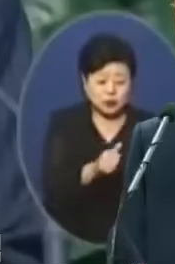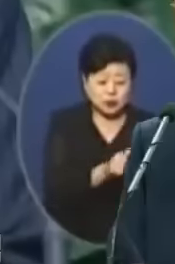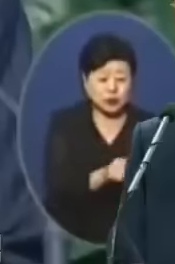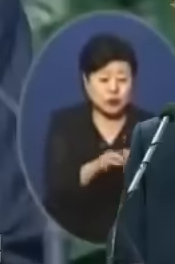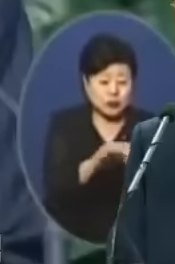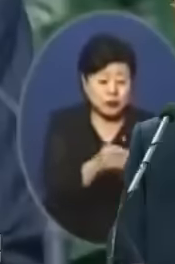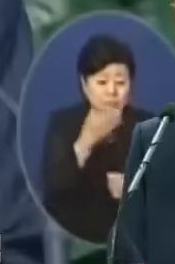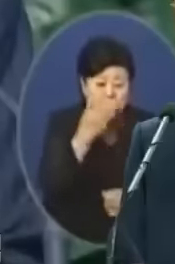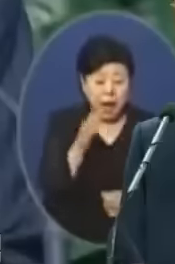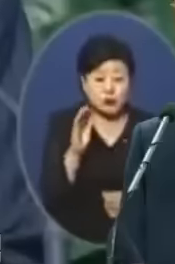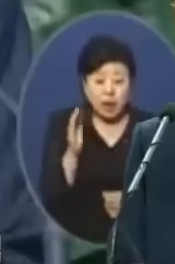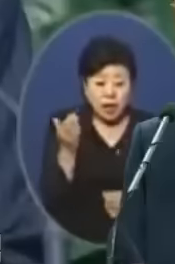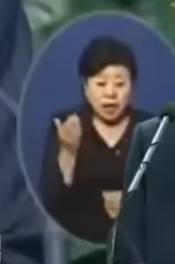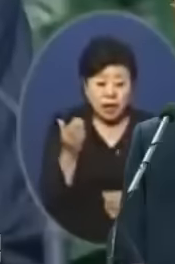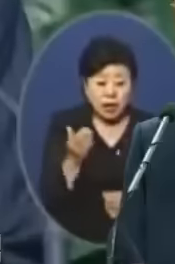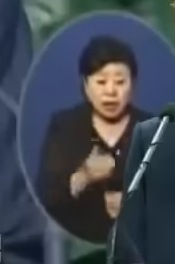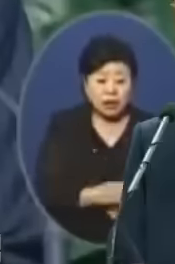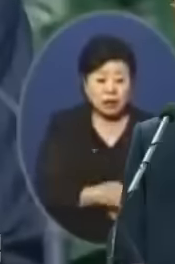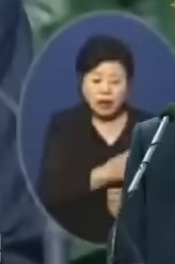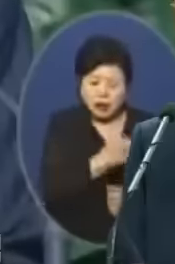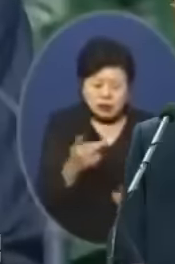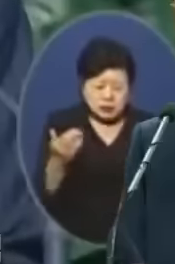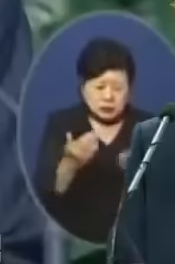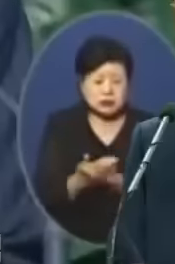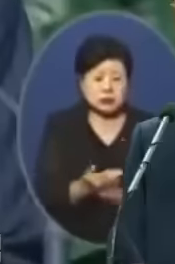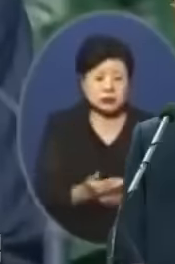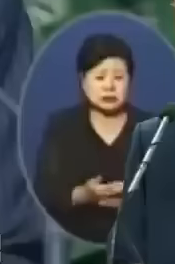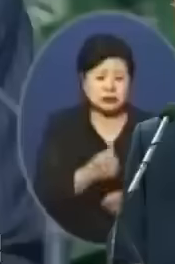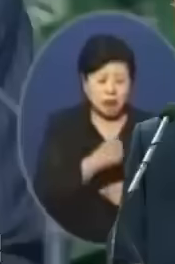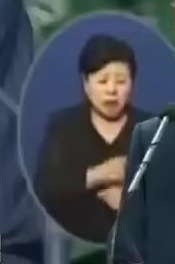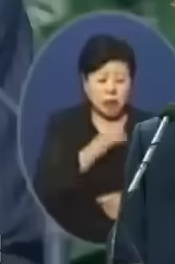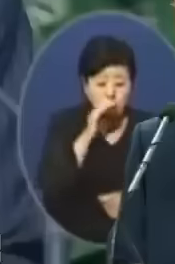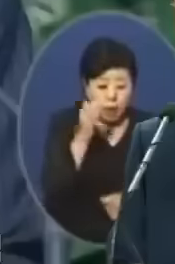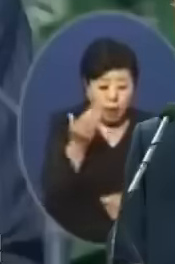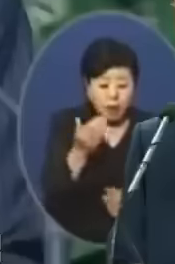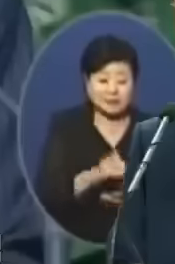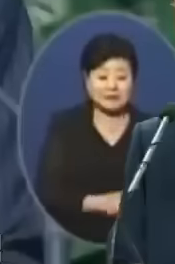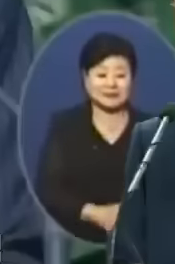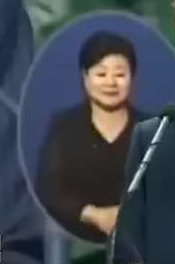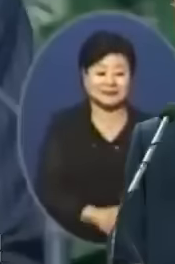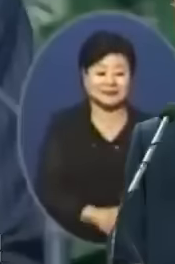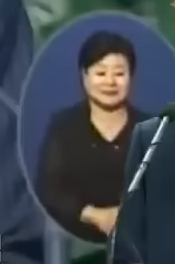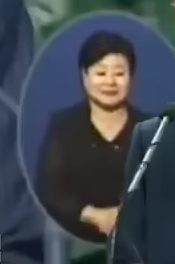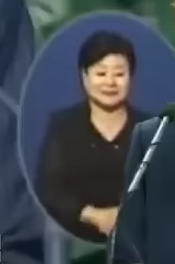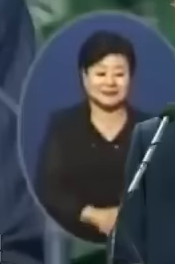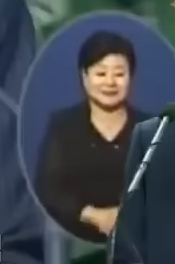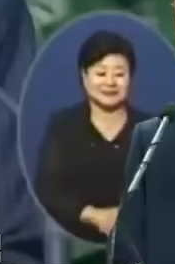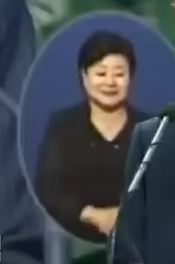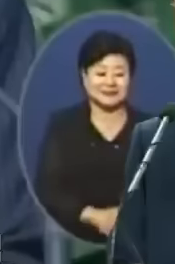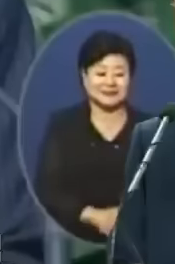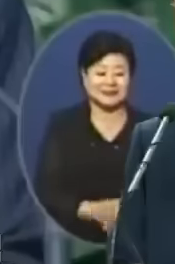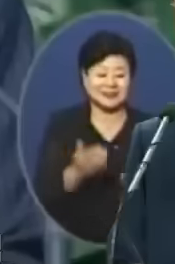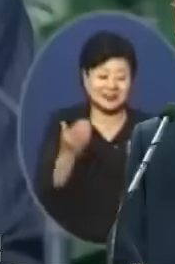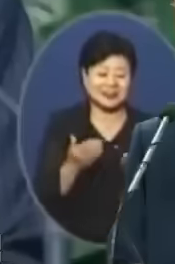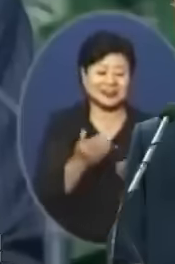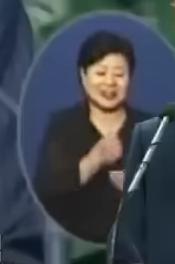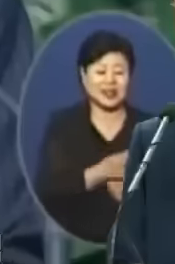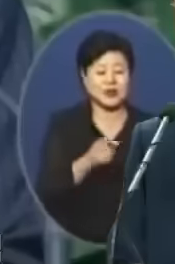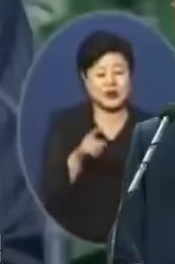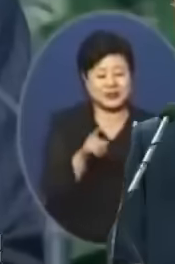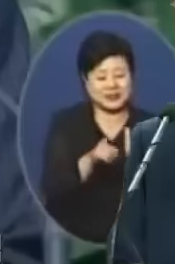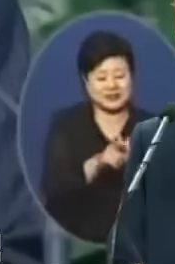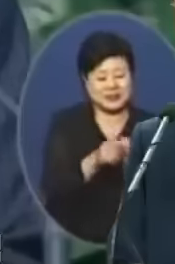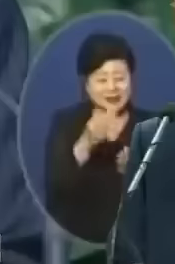붙어있으면 할 것이고 그보다 더 큰 일도 하게 된다고 말씀한 것입니다. 그 일을 하기